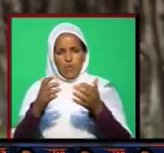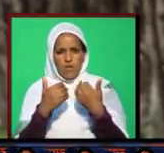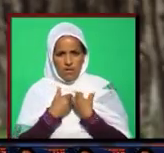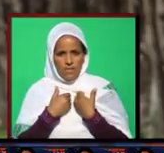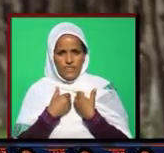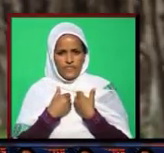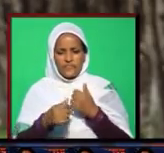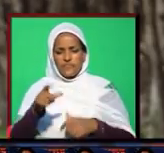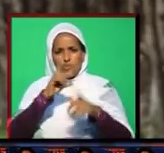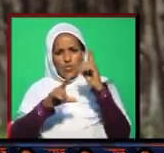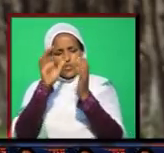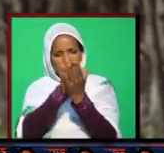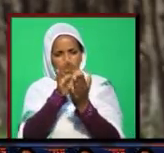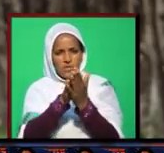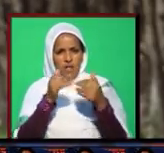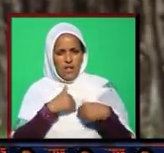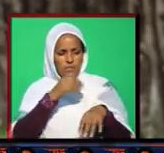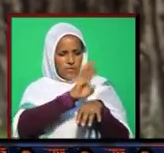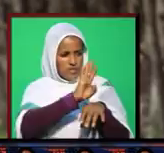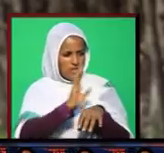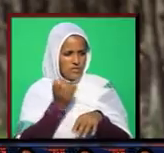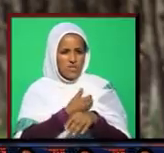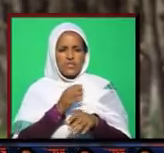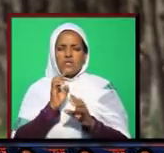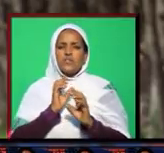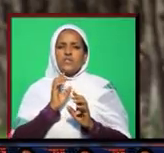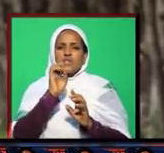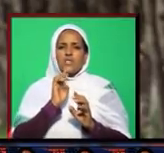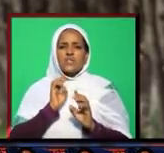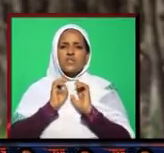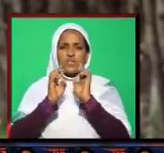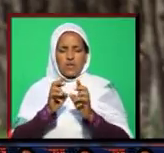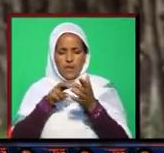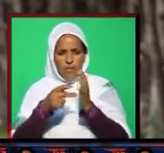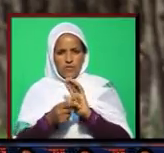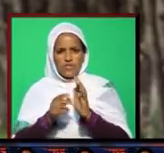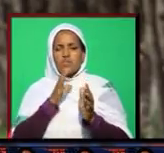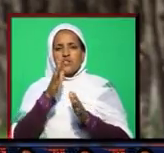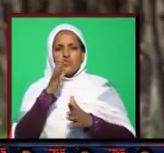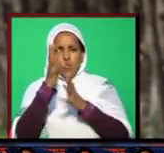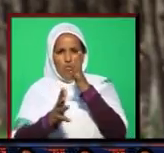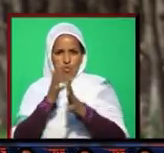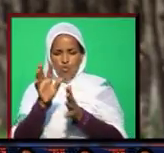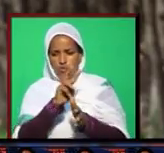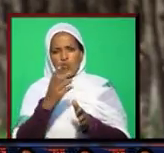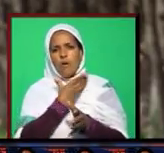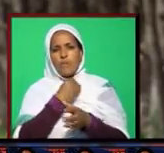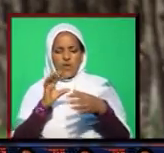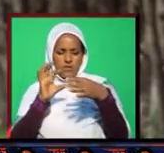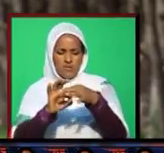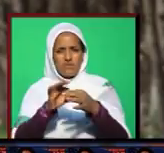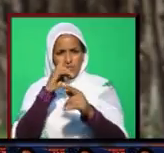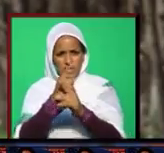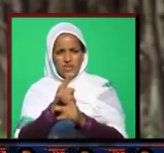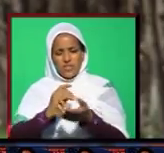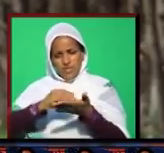አሉ፣ ቋንቋ ትምህርት ቤትም አለ። በቤተ ክርስቲያናችን ቅኔ ማለት የግዕዝ ቋንቋ ትምህርት ቤት ነው። ግዕዝና አማርኛ ሁለቱንም